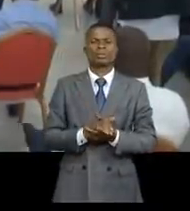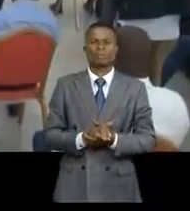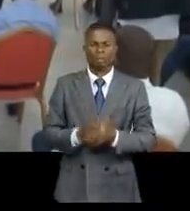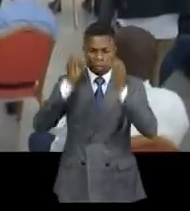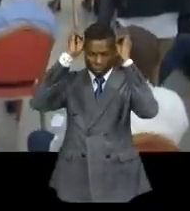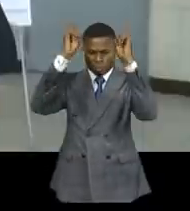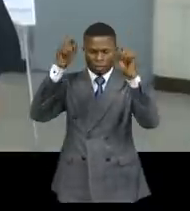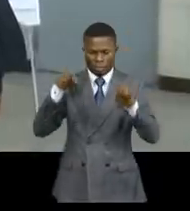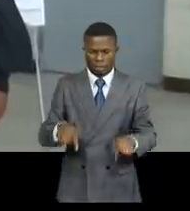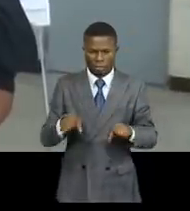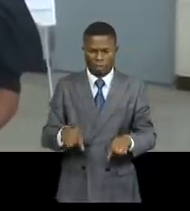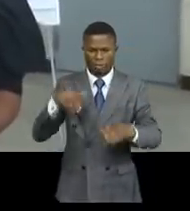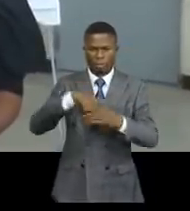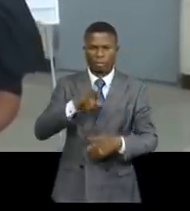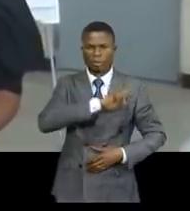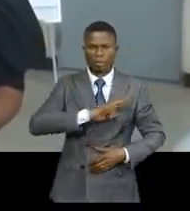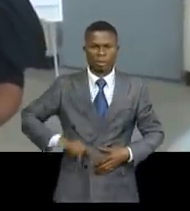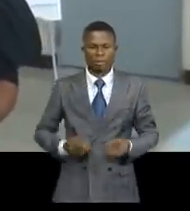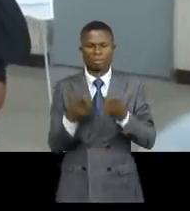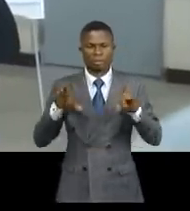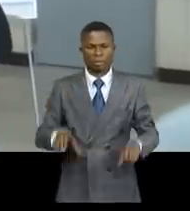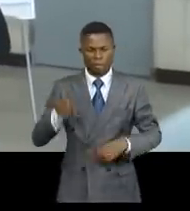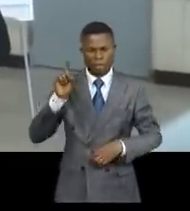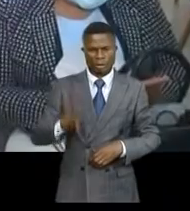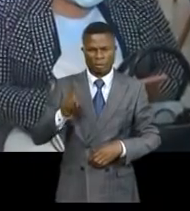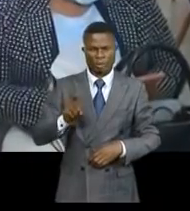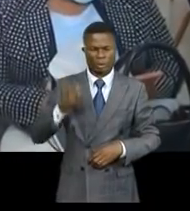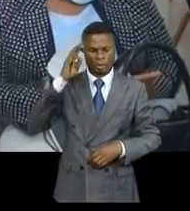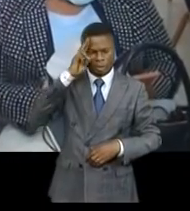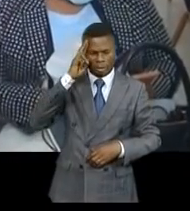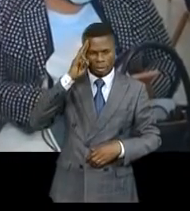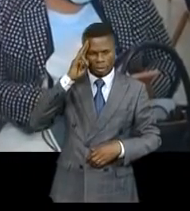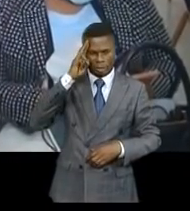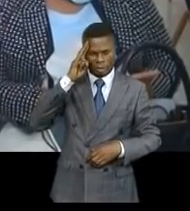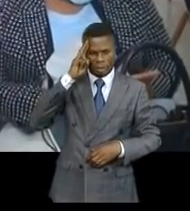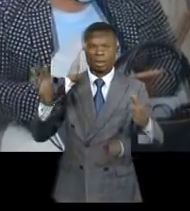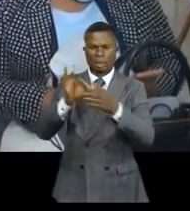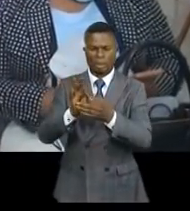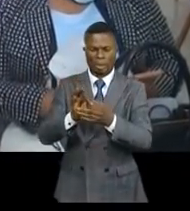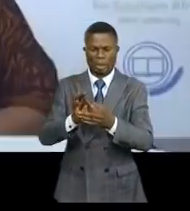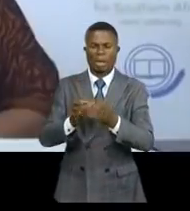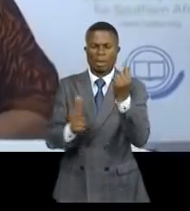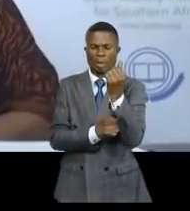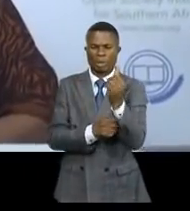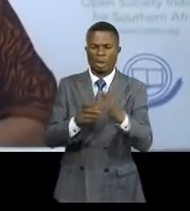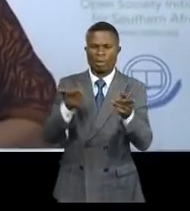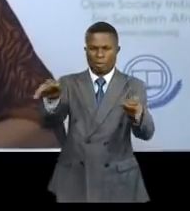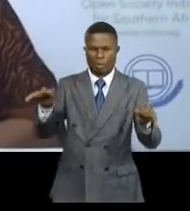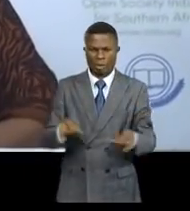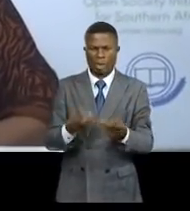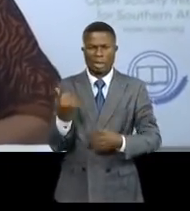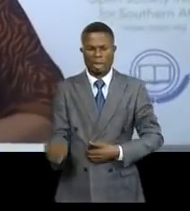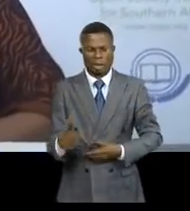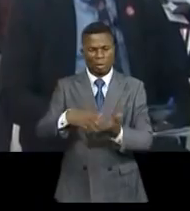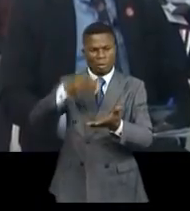L'éducation actuelle en République démocratique du Congo doit être repensée pour concilier l'homme et l'environnement. Il est prouvé que l'enfant qui